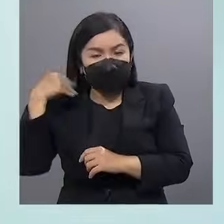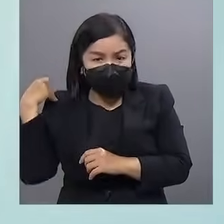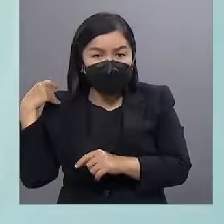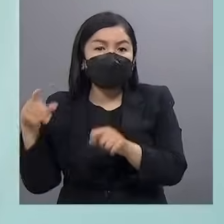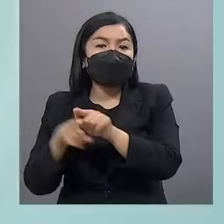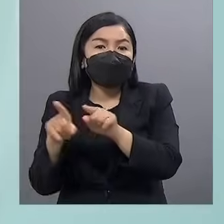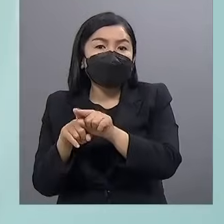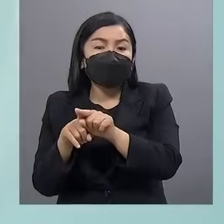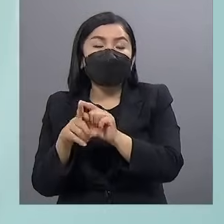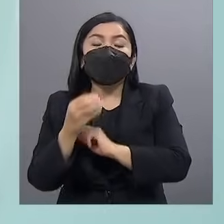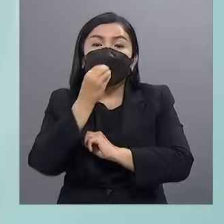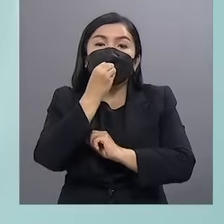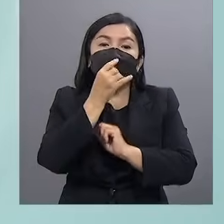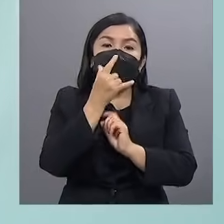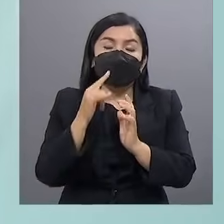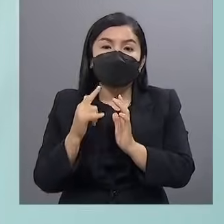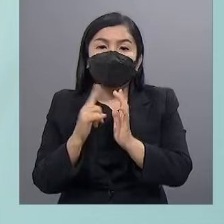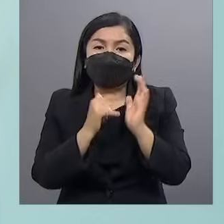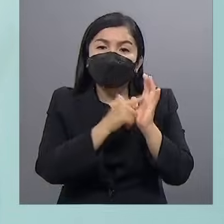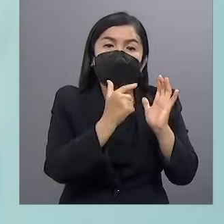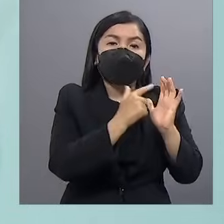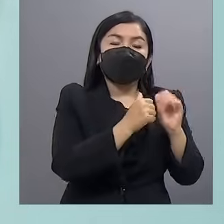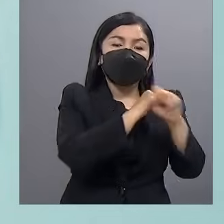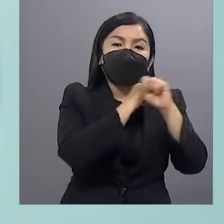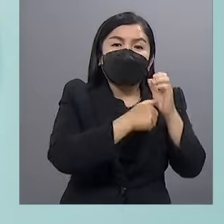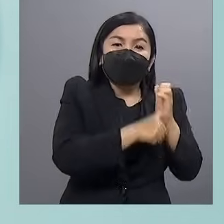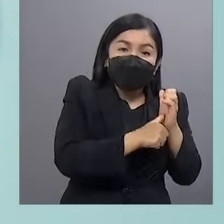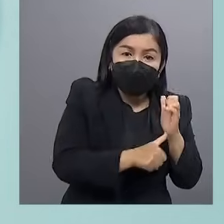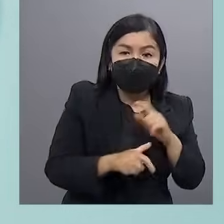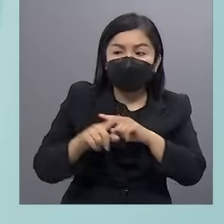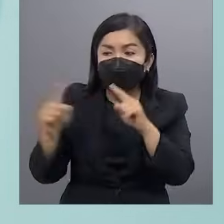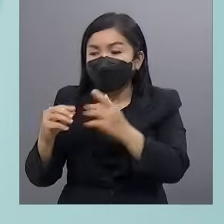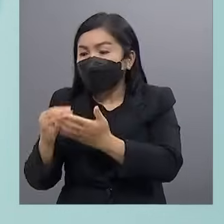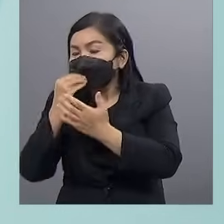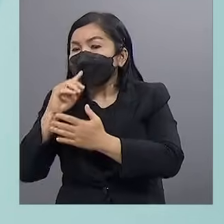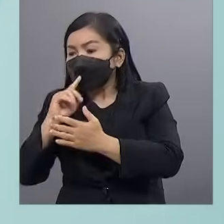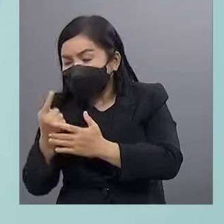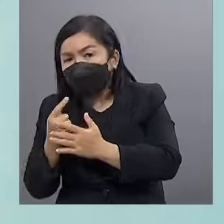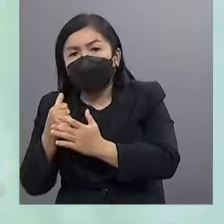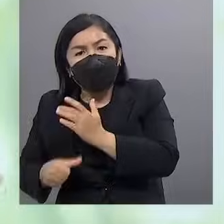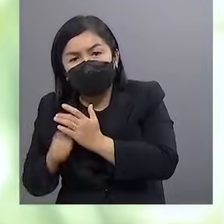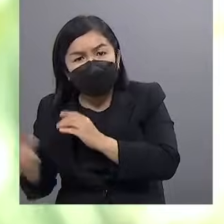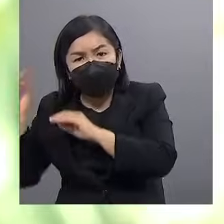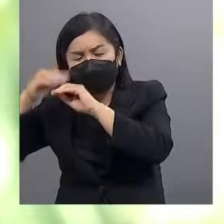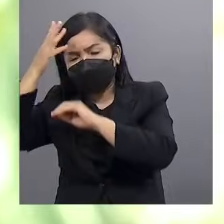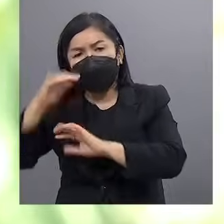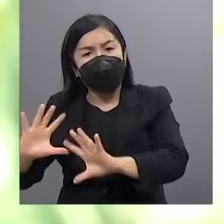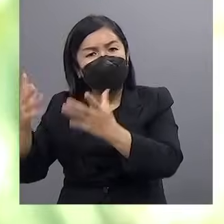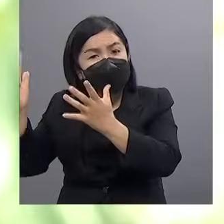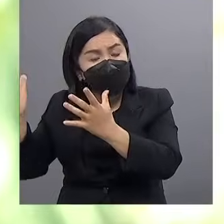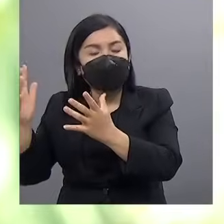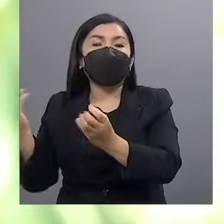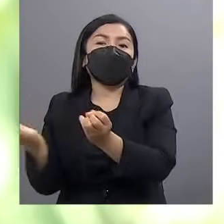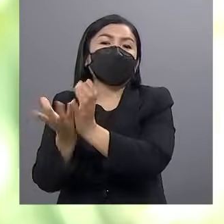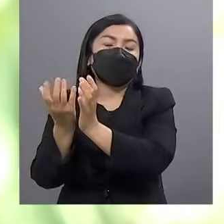ไปกินยาที่รักษาท้องเสียอยู่ด้วยมันจะทำให้ยิ่งรู้สึกว่าเอ๊ะทำไมโลกไม่หายสักทีก็เป็นไปได้ครับถ้าอย่างบางผ้านะคะที่รับประทาน